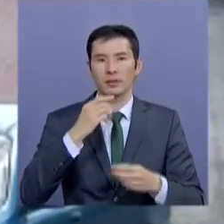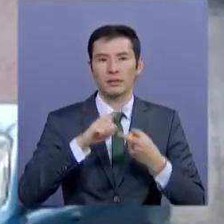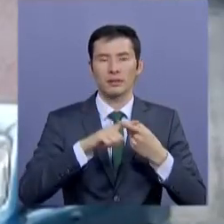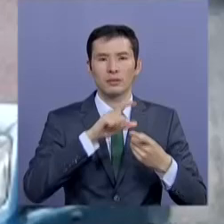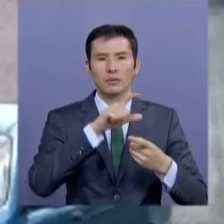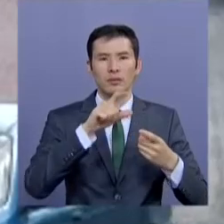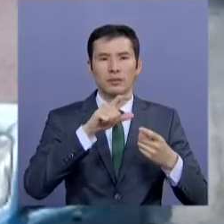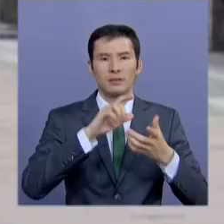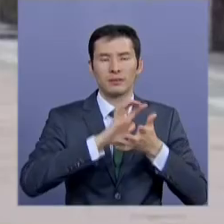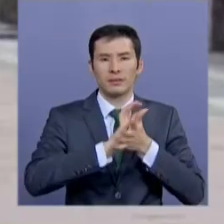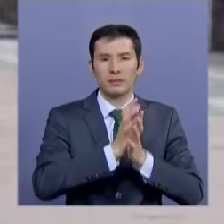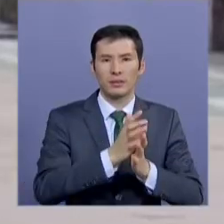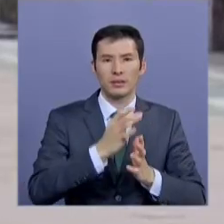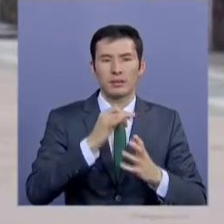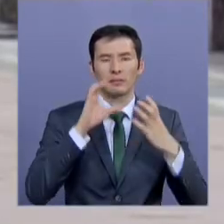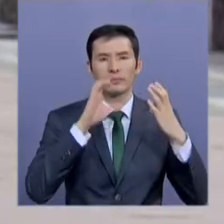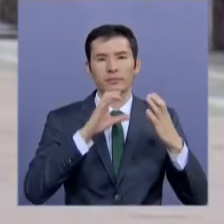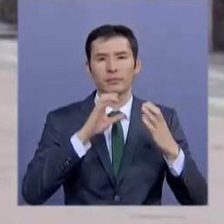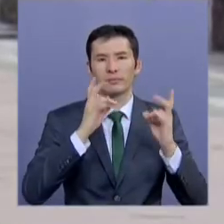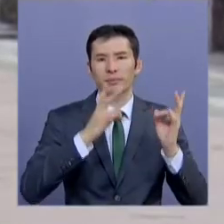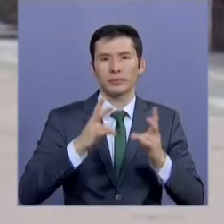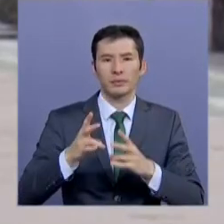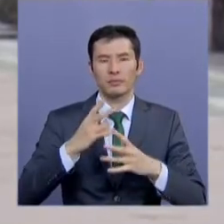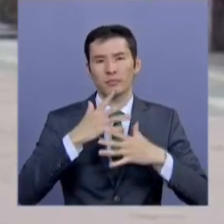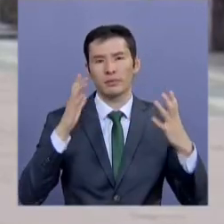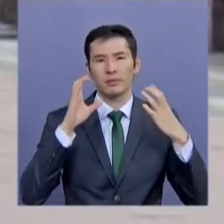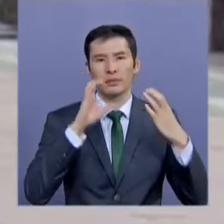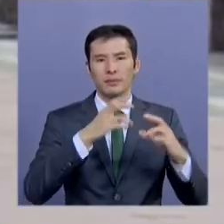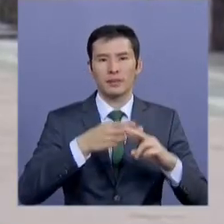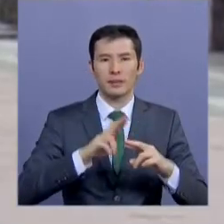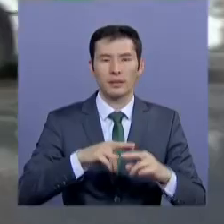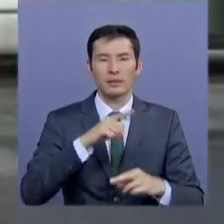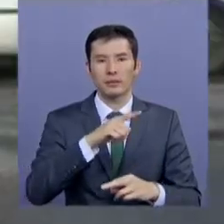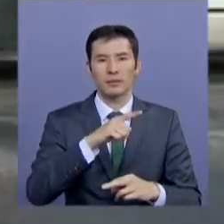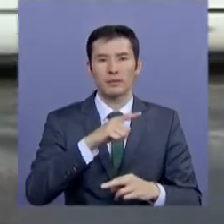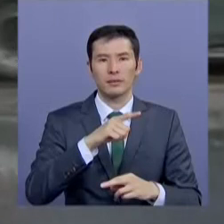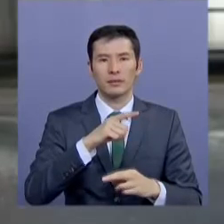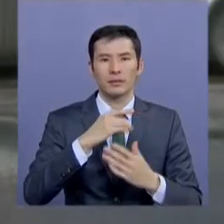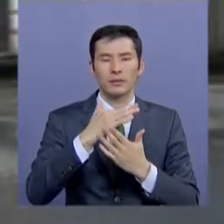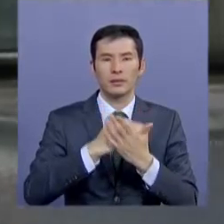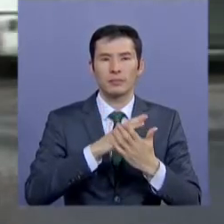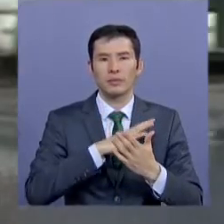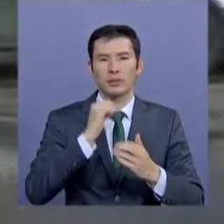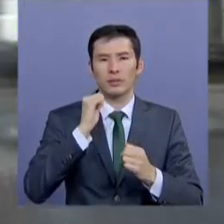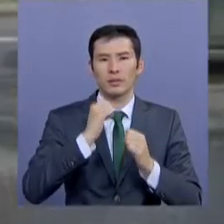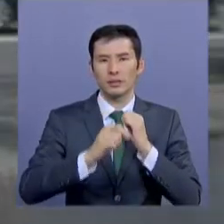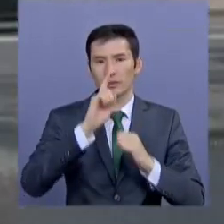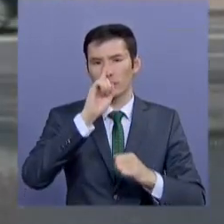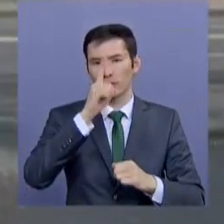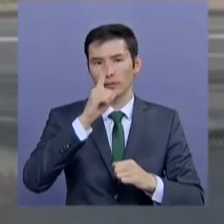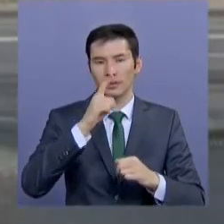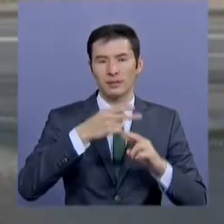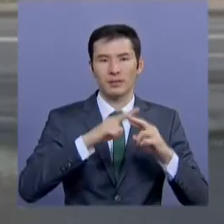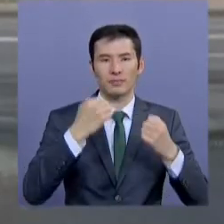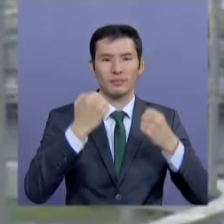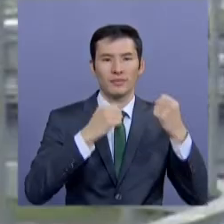апат құрбандарының да көп болуы ықтимал. Мәселен, қоғамдық көліктің бұл түрін тізгендегендердің қателігінен жыл сайын 500 жол көлік